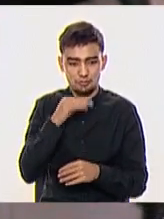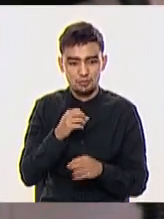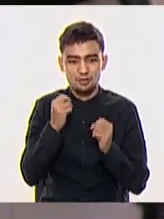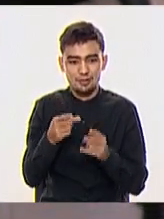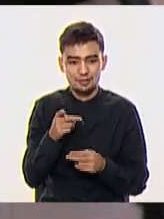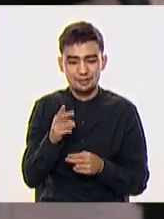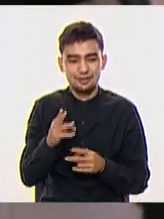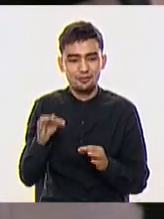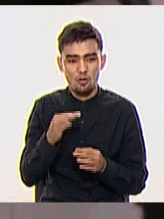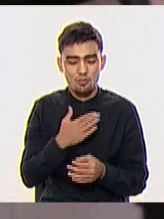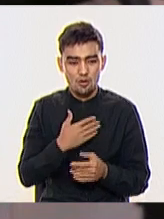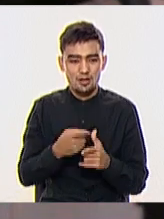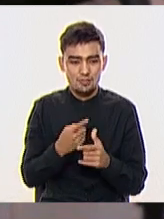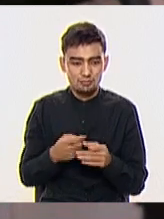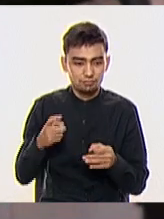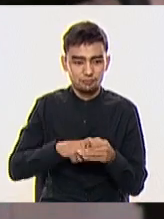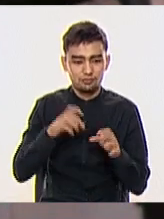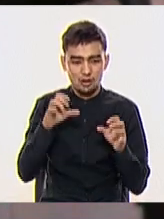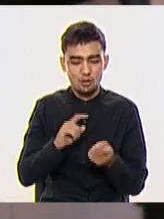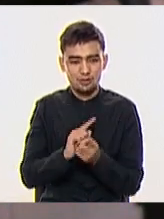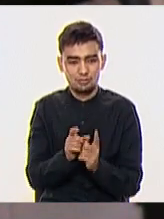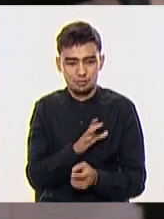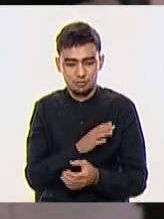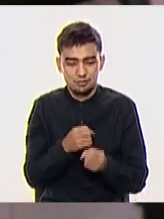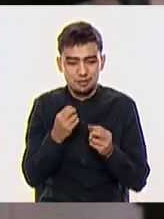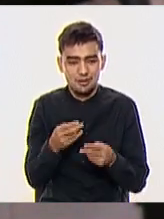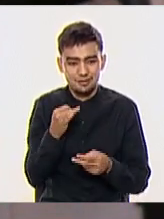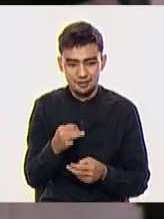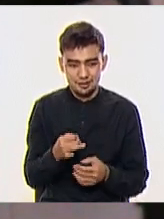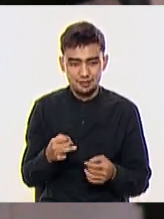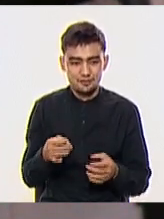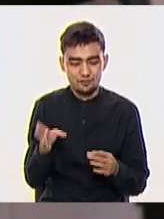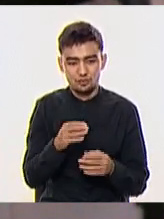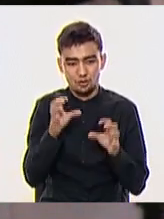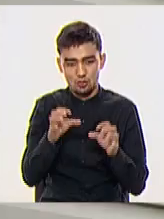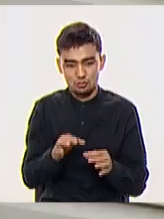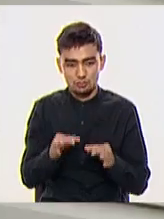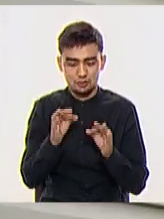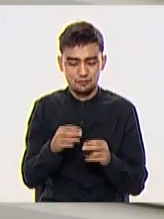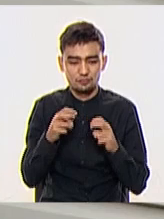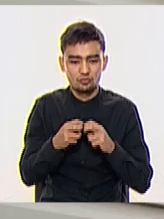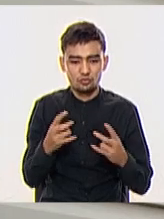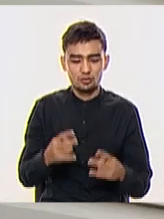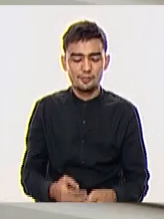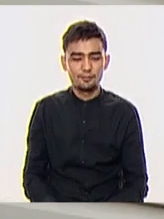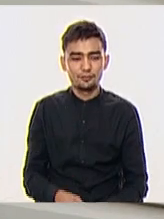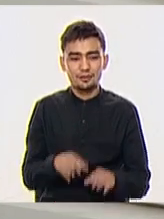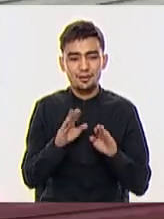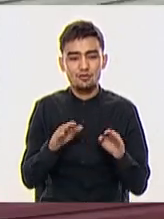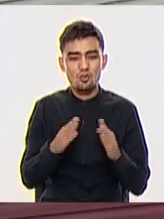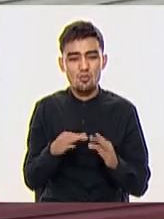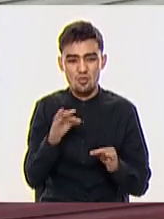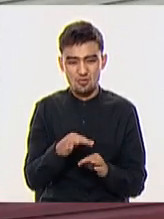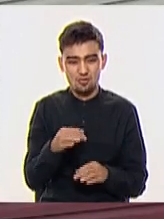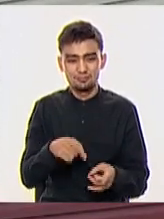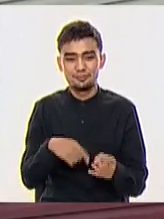бәрі пәтерді атымызға аудару туралы заң өзгергендіктен болып отыр. Сондықтан тиісті заңды қайта қараса. Сондай-ақ жетімдер үйінен кеткен соң